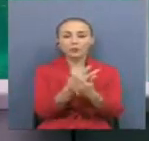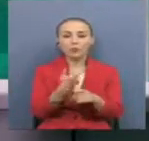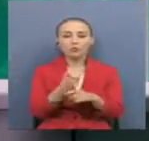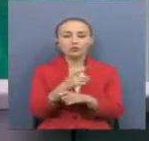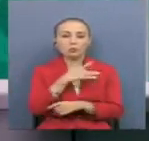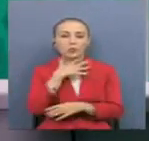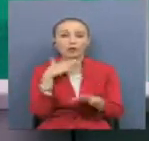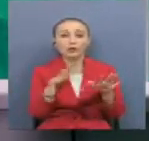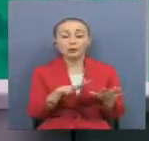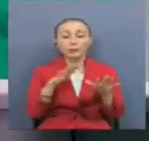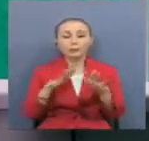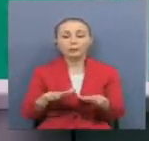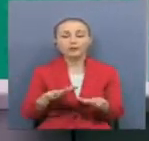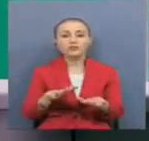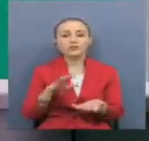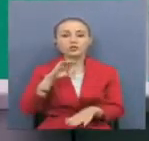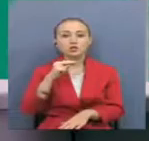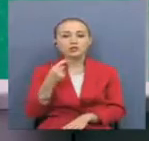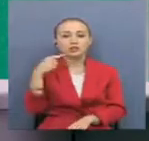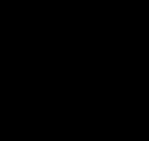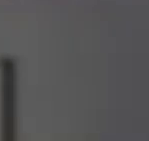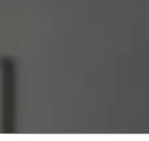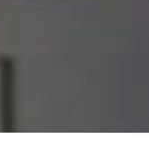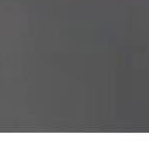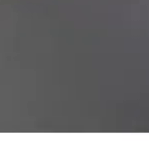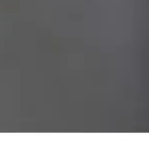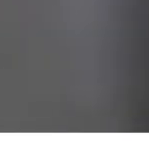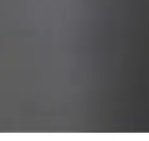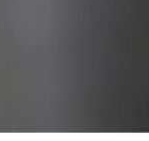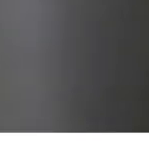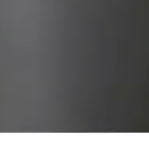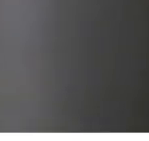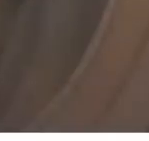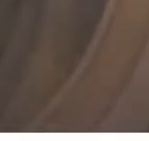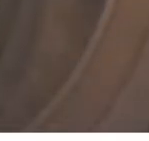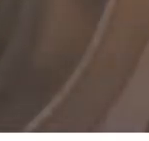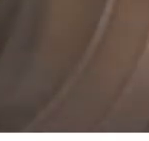экономикалық аймағында орналасқан солардың бірқатарын аралап көрді.